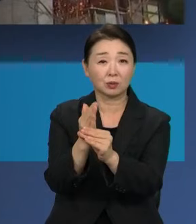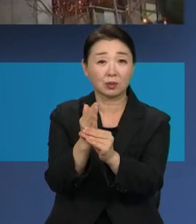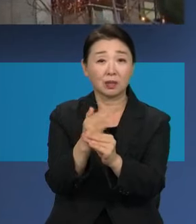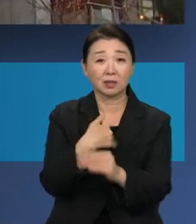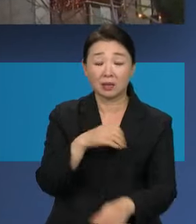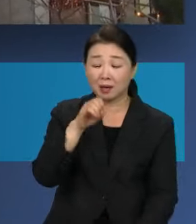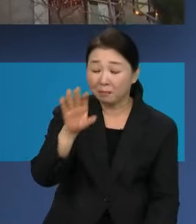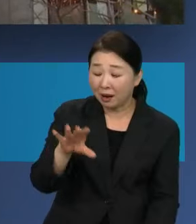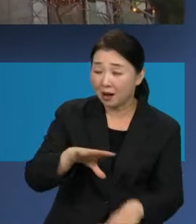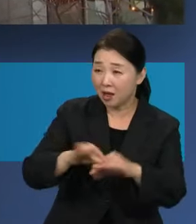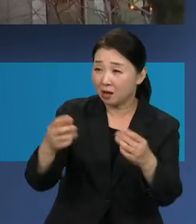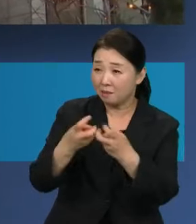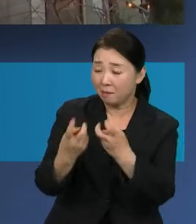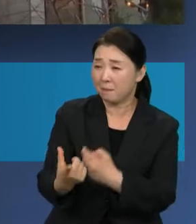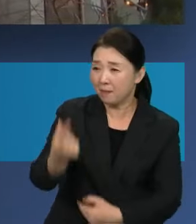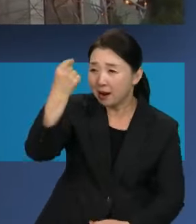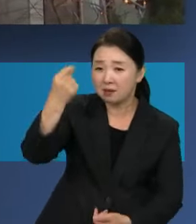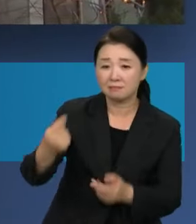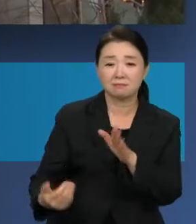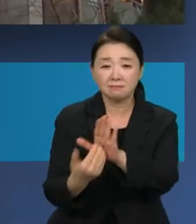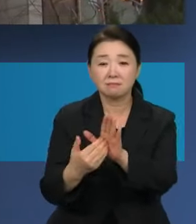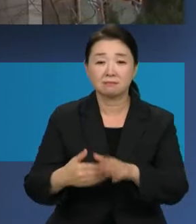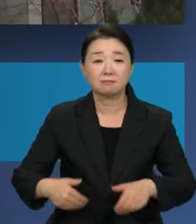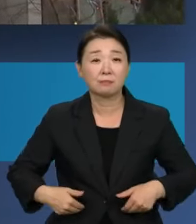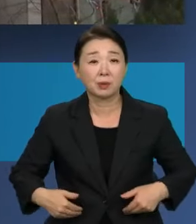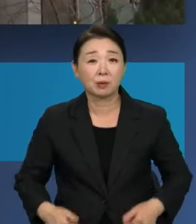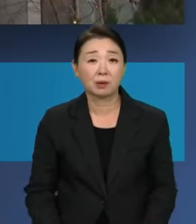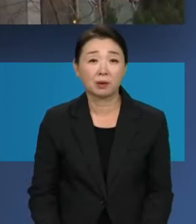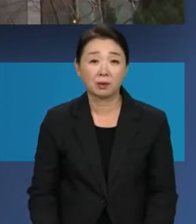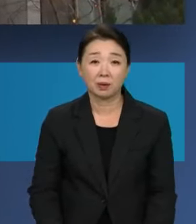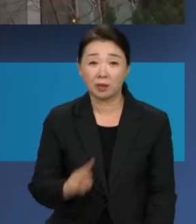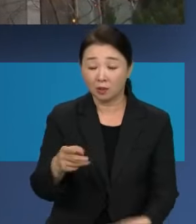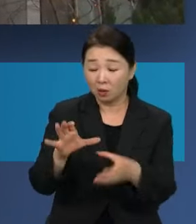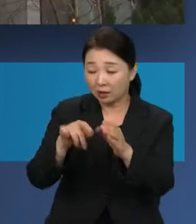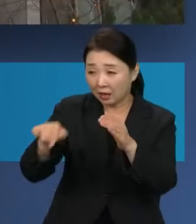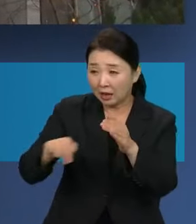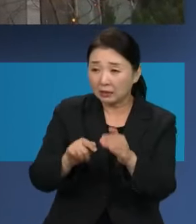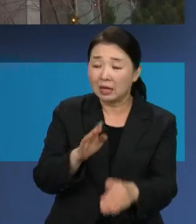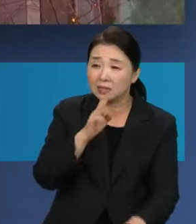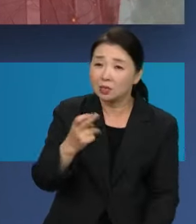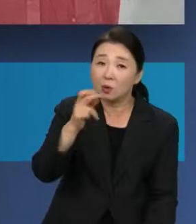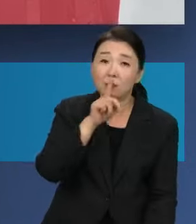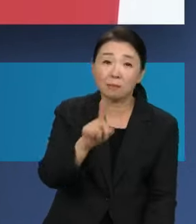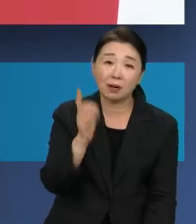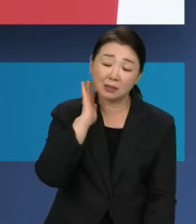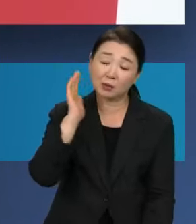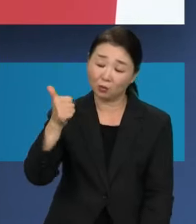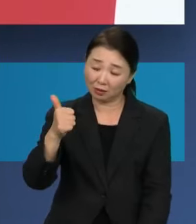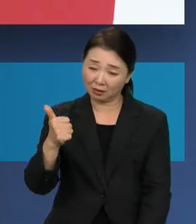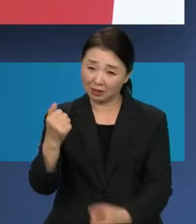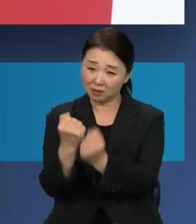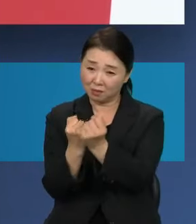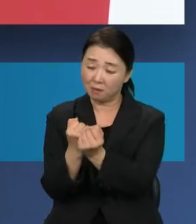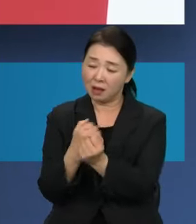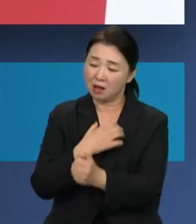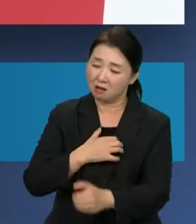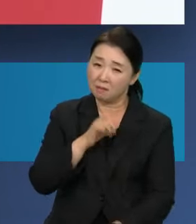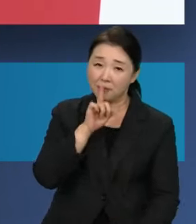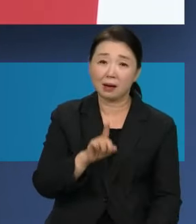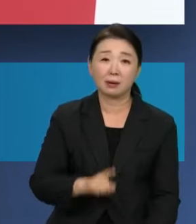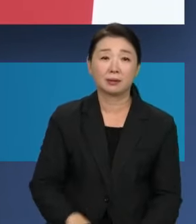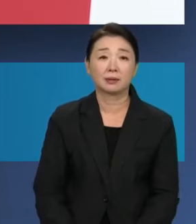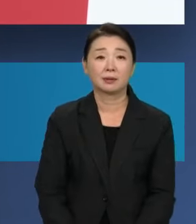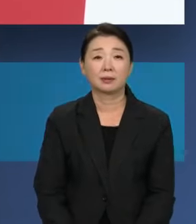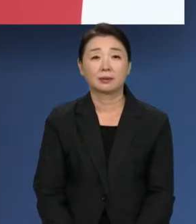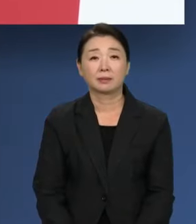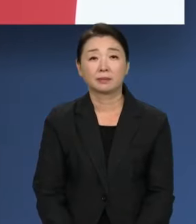말한 조치가 신속히 실행돼야 한다고 했습니다. 여당 내부에선 친오빠였다는 대통령실 해명이 걱정된다는 반응도